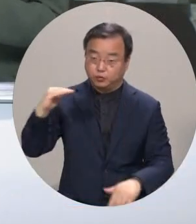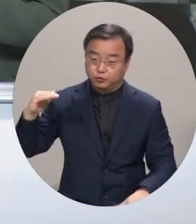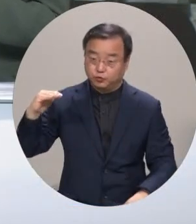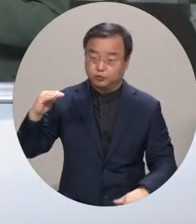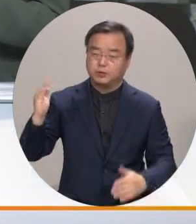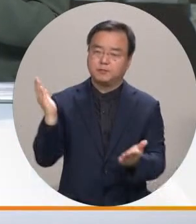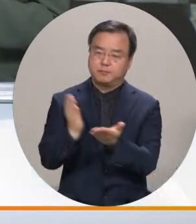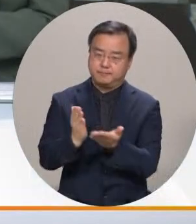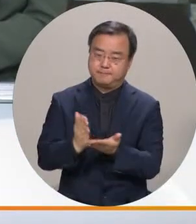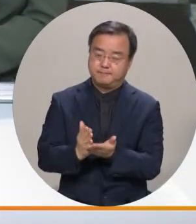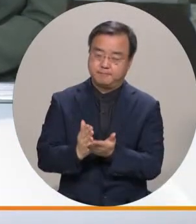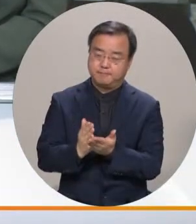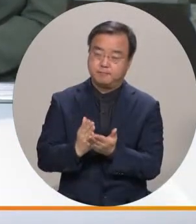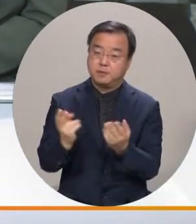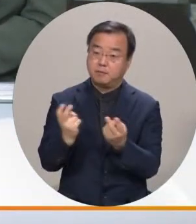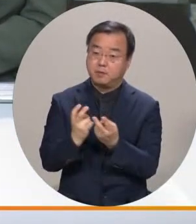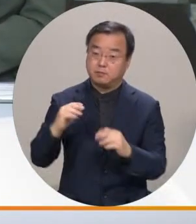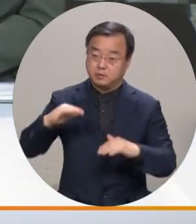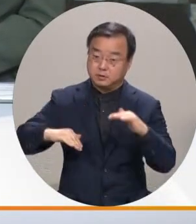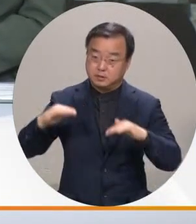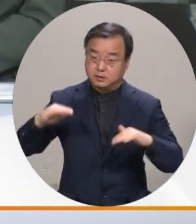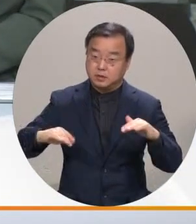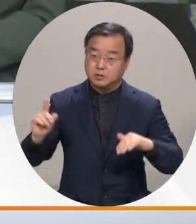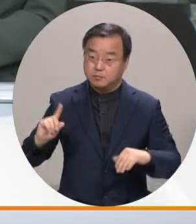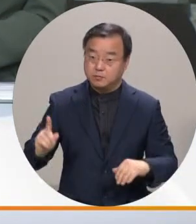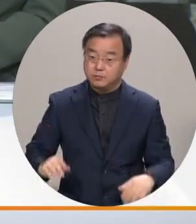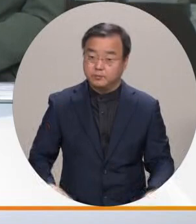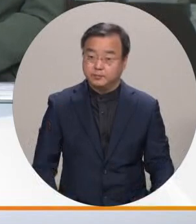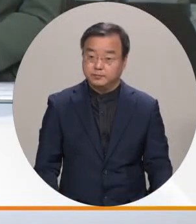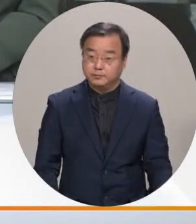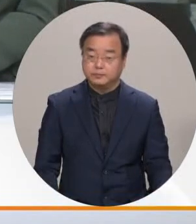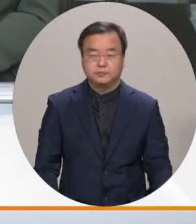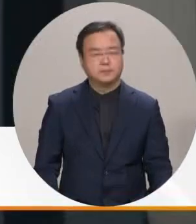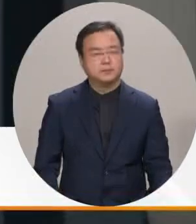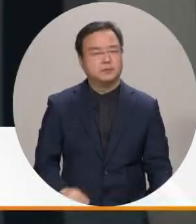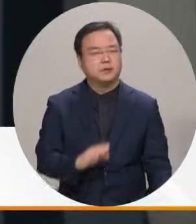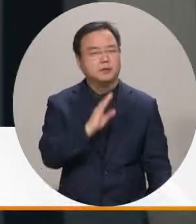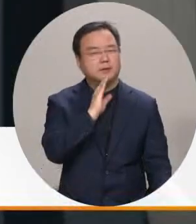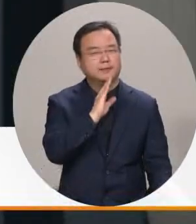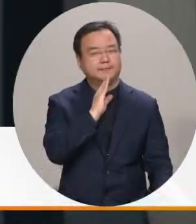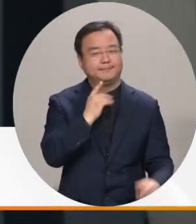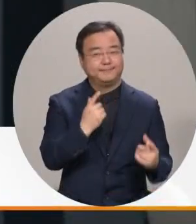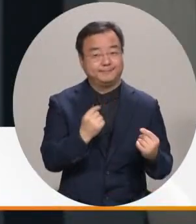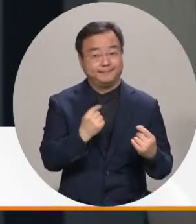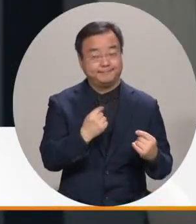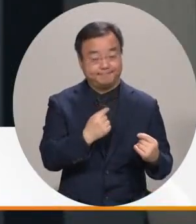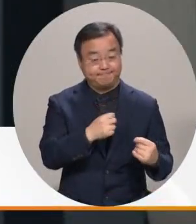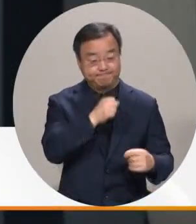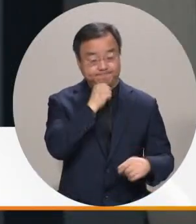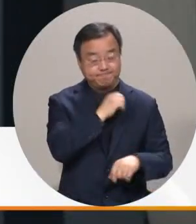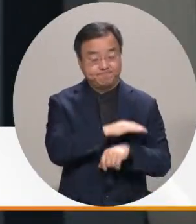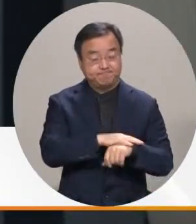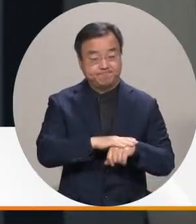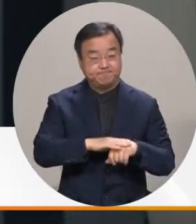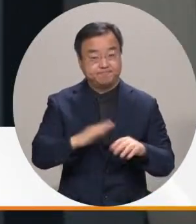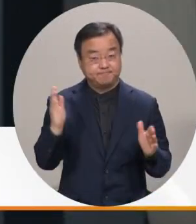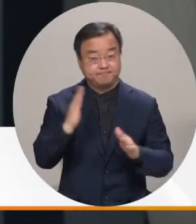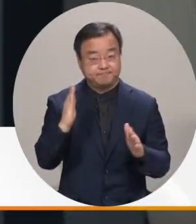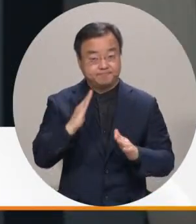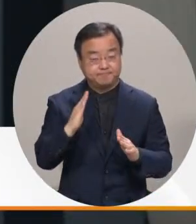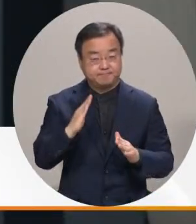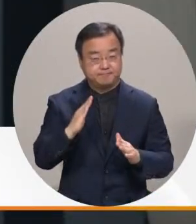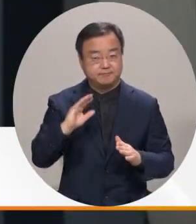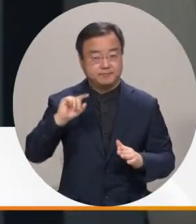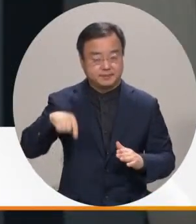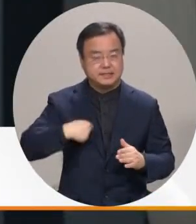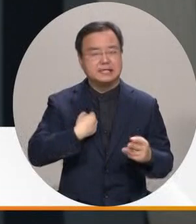공부법에 차이도 좀 둬야 될까요네 예 물론이죠 어 우선은 상위권 학생들은 자기 이해나 자기 객관화가